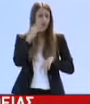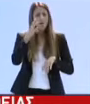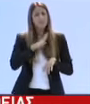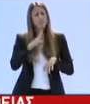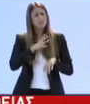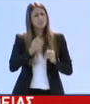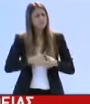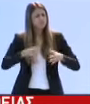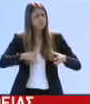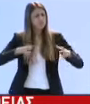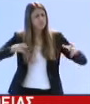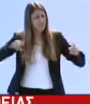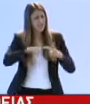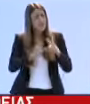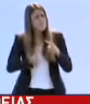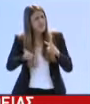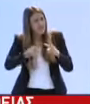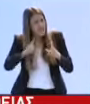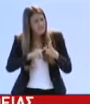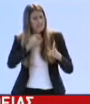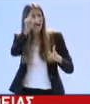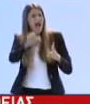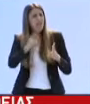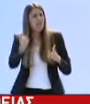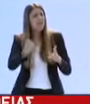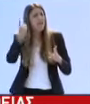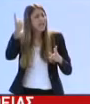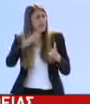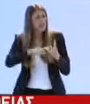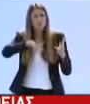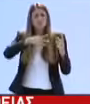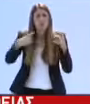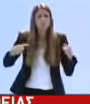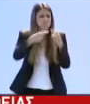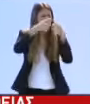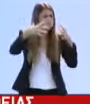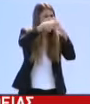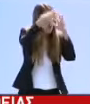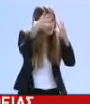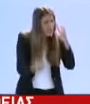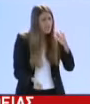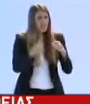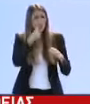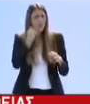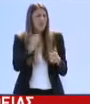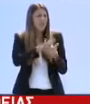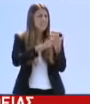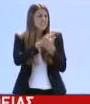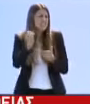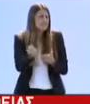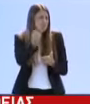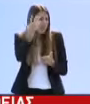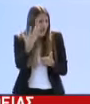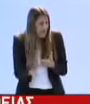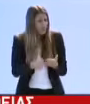Υπερπληθυσμός, μετανάστευση, κλιματικές αλλαγές, περιφερειακές εντάξεις, θρησκευτικός εξτρεμισμός, η